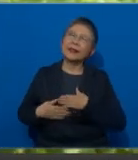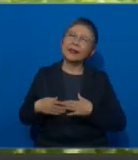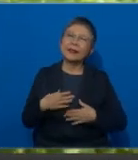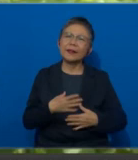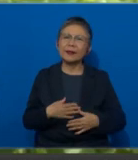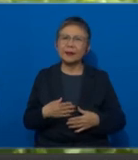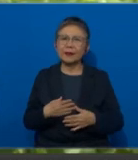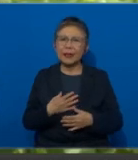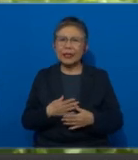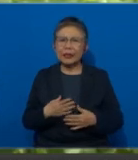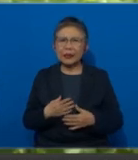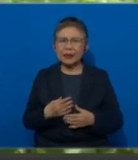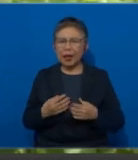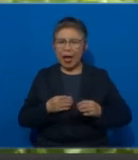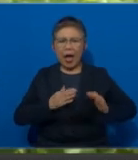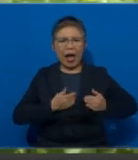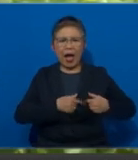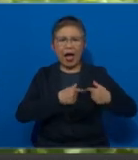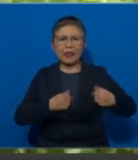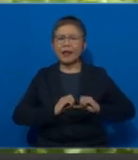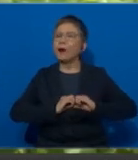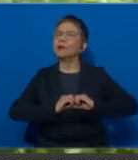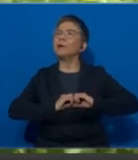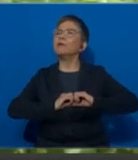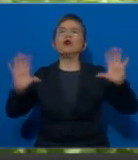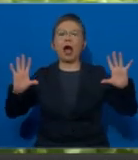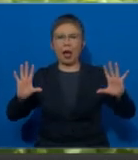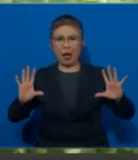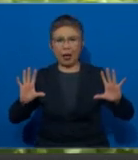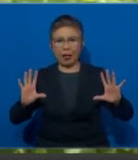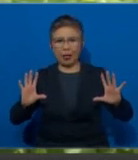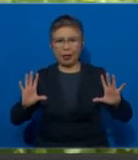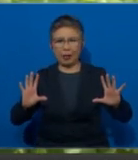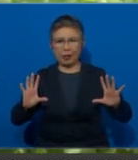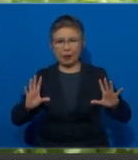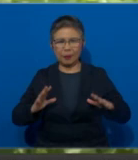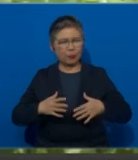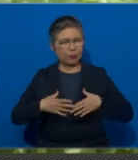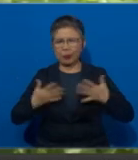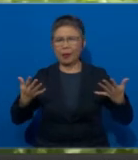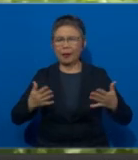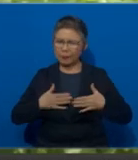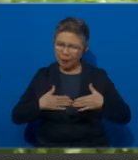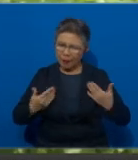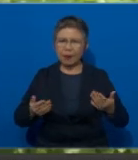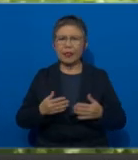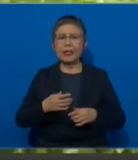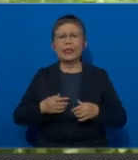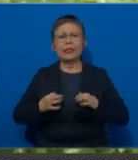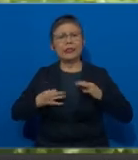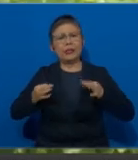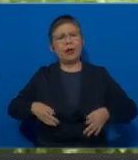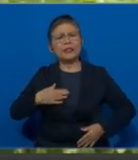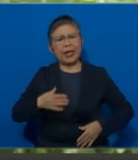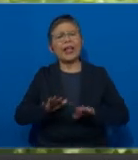tuh plong aja gitu kayaknya, Pak. Pikiran semua yang ada di sini itu keluar, Pak. Enak, tenang, Pak, jiwanya, Pak.